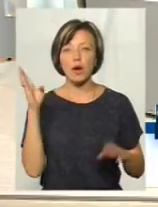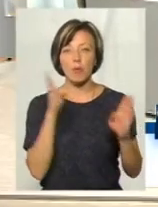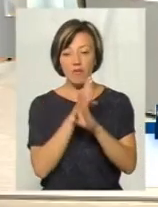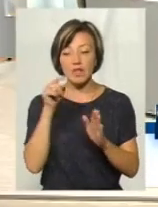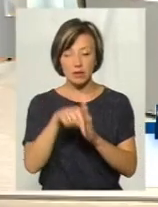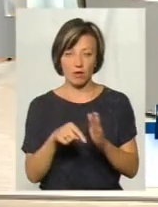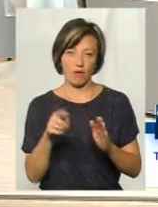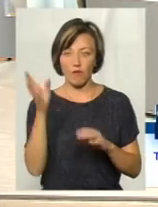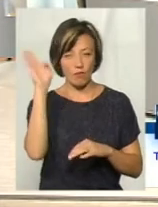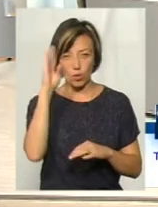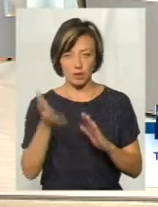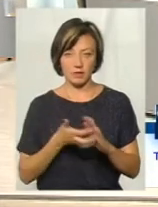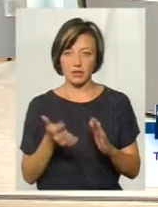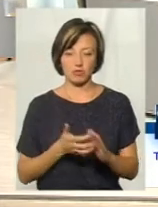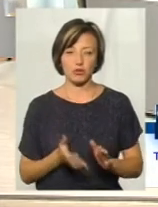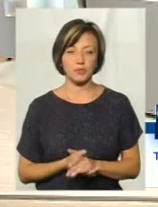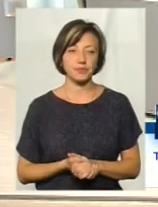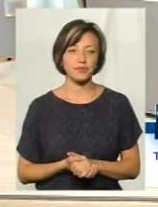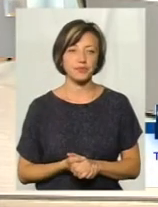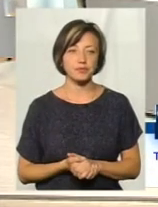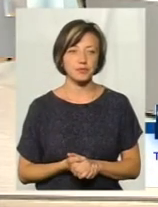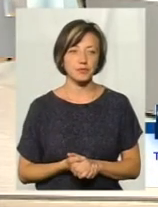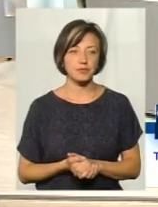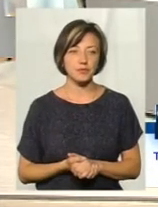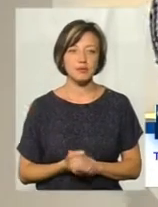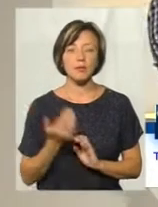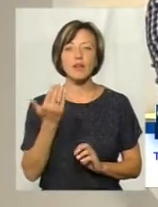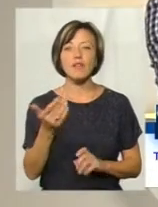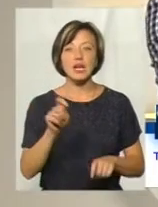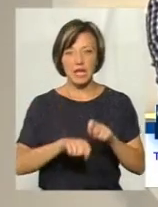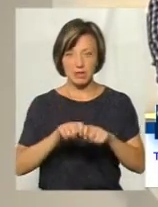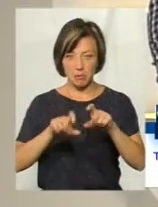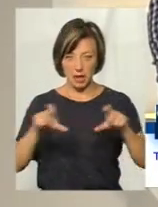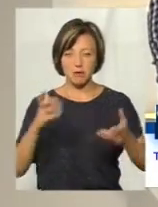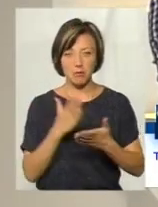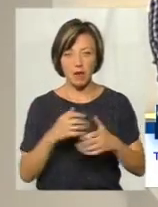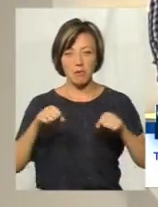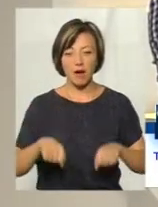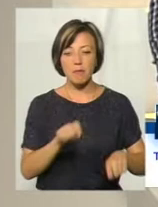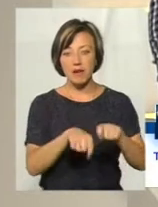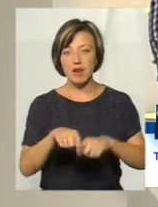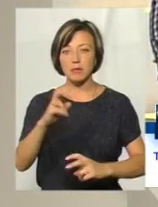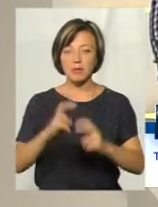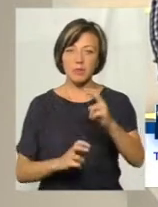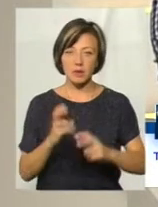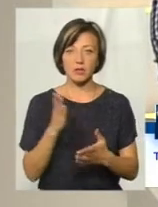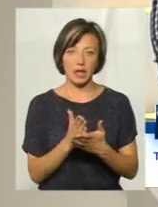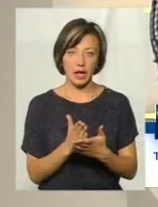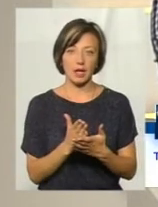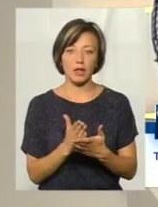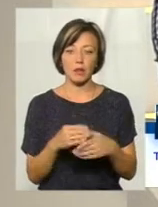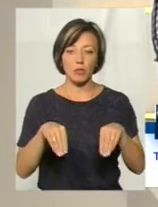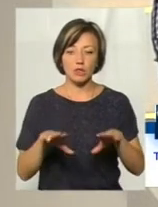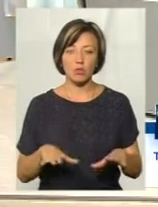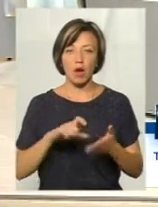нема. Пане Олеже, а взагалі от ваша інспекція, вона має право перевіряти підприємства? Тому що ну, є постанова Кабміну,